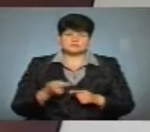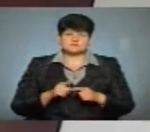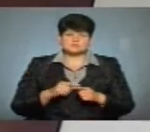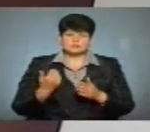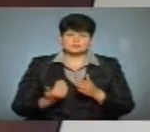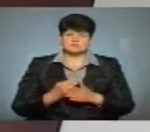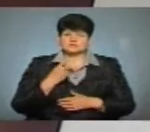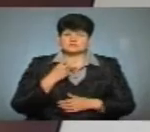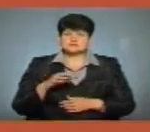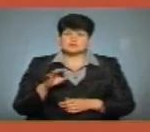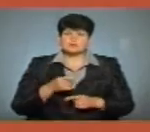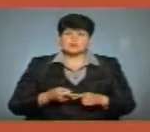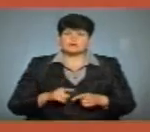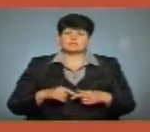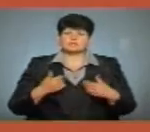дивіться про таке.